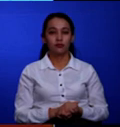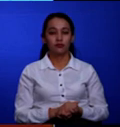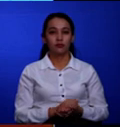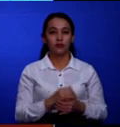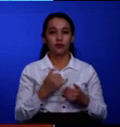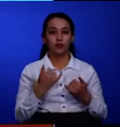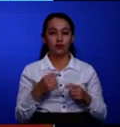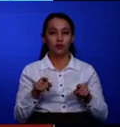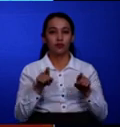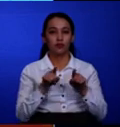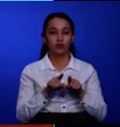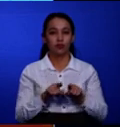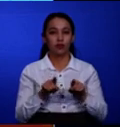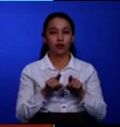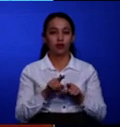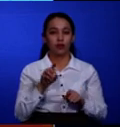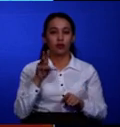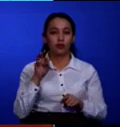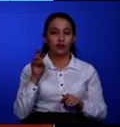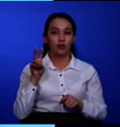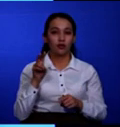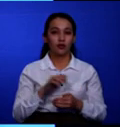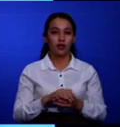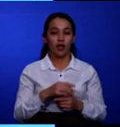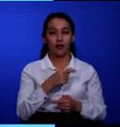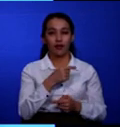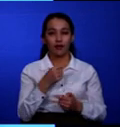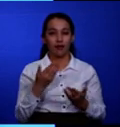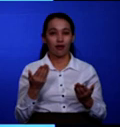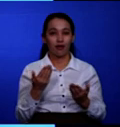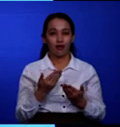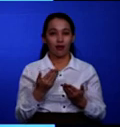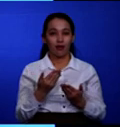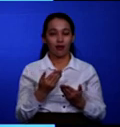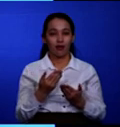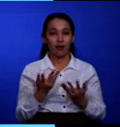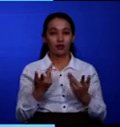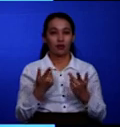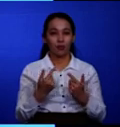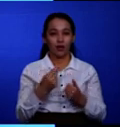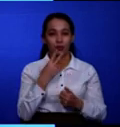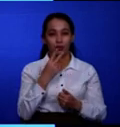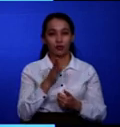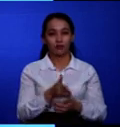Ana endi xuddi shu misolni ayrilganda qanday bo'ladi? Shu holatni ko'rib chiqamiz.